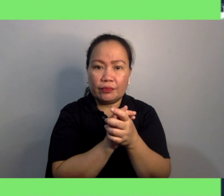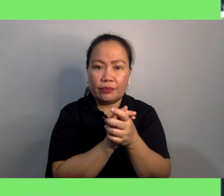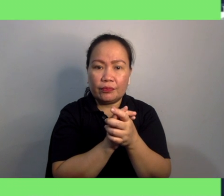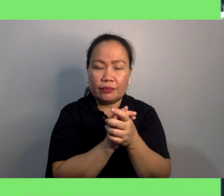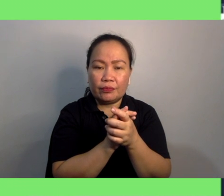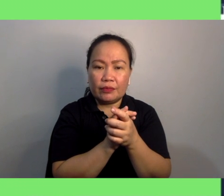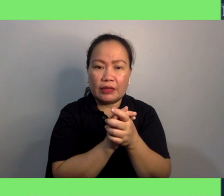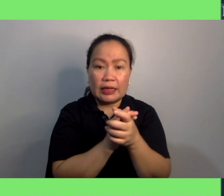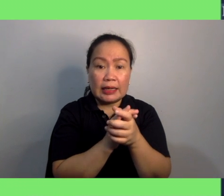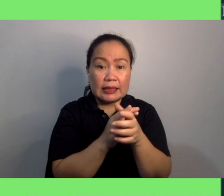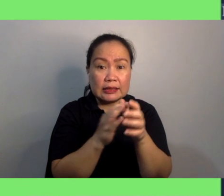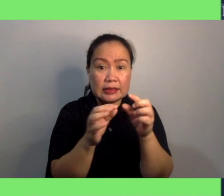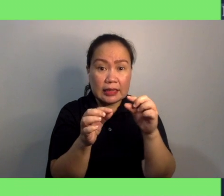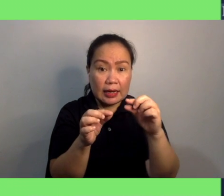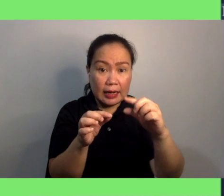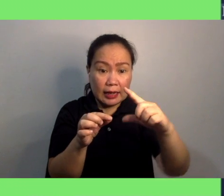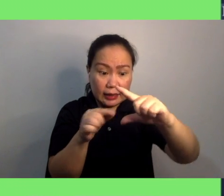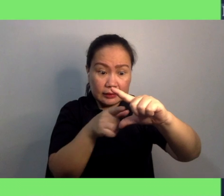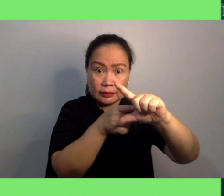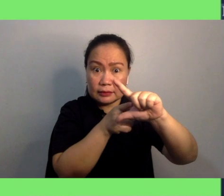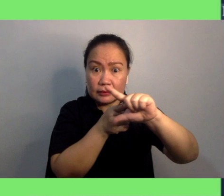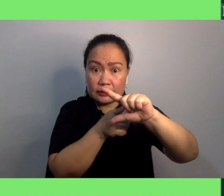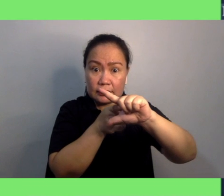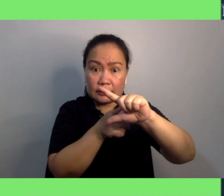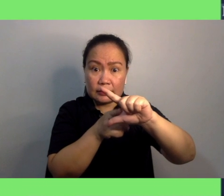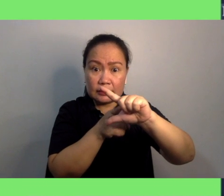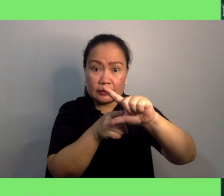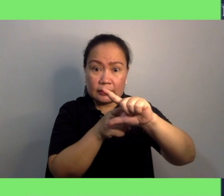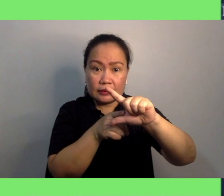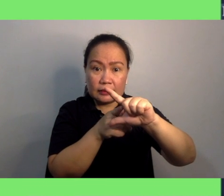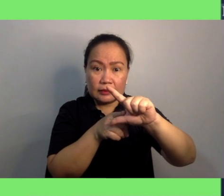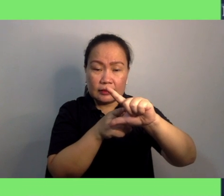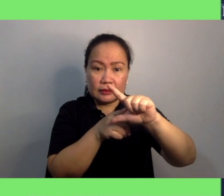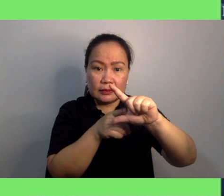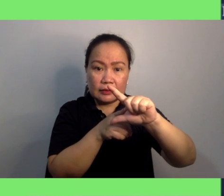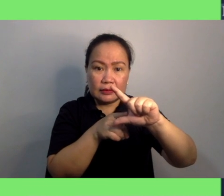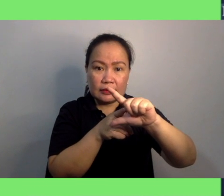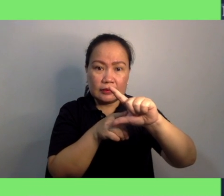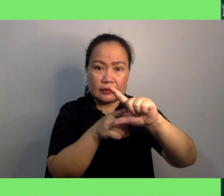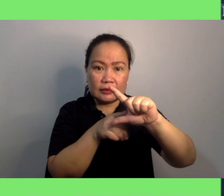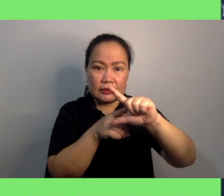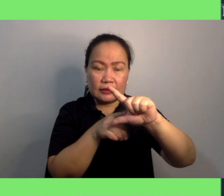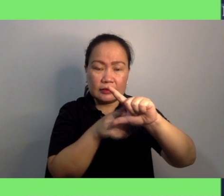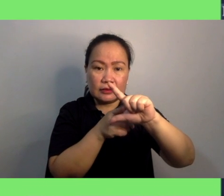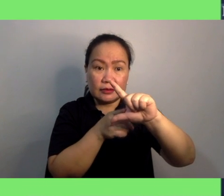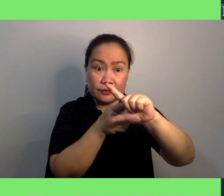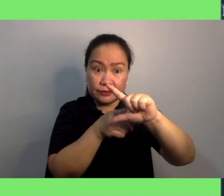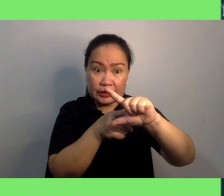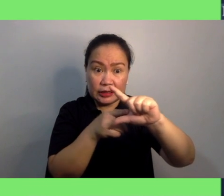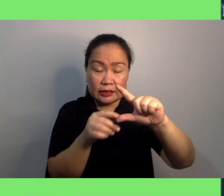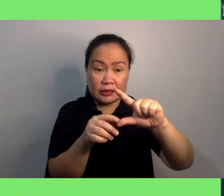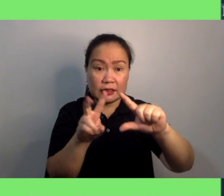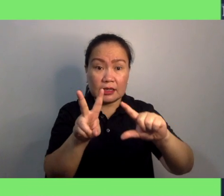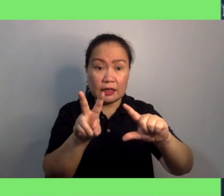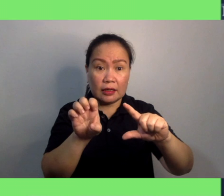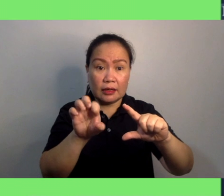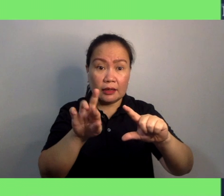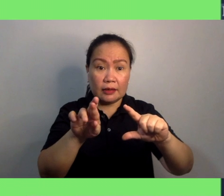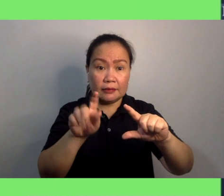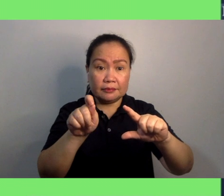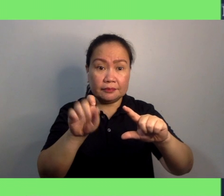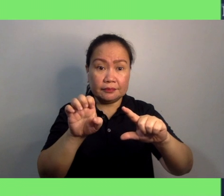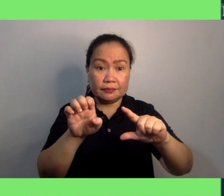vertex ng ating angle. So, ito po yung index ng protractor natin at ito yung vertex ng ating angle.